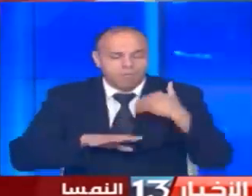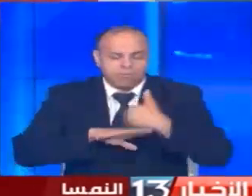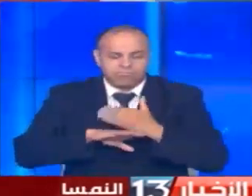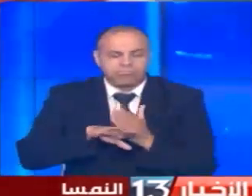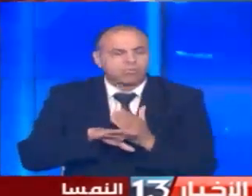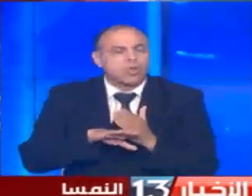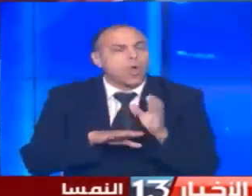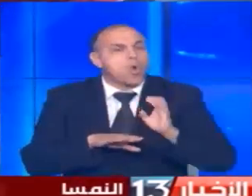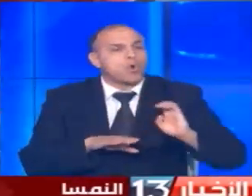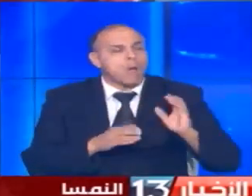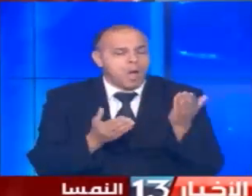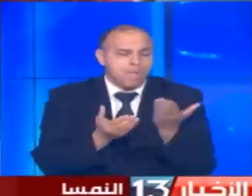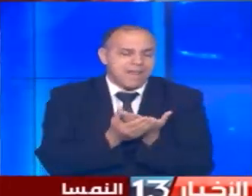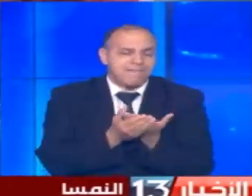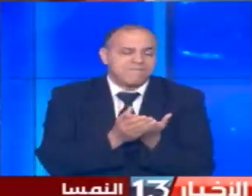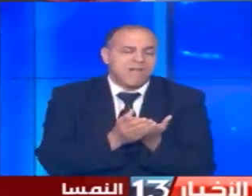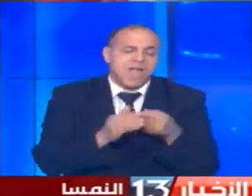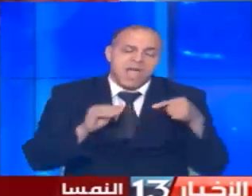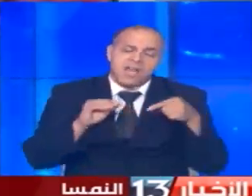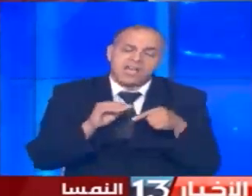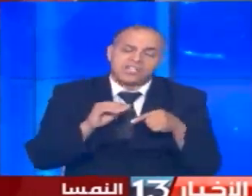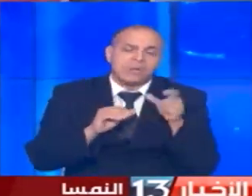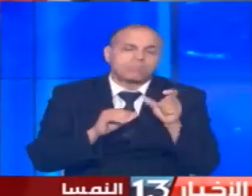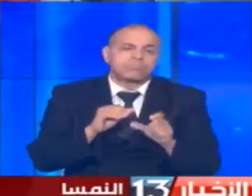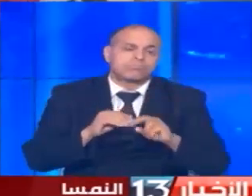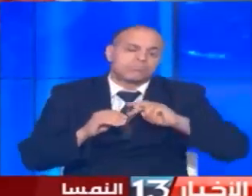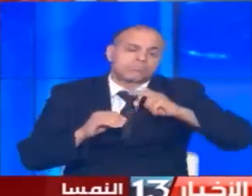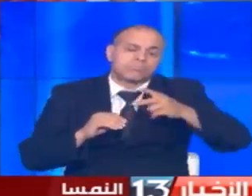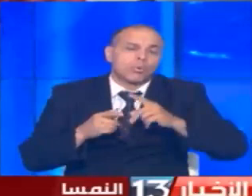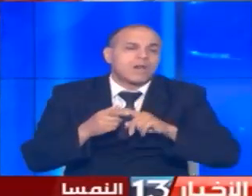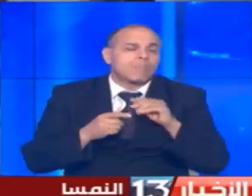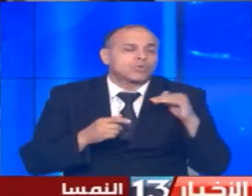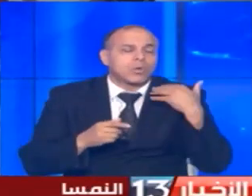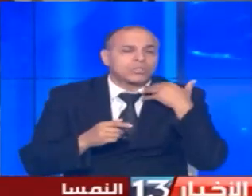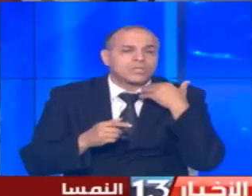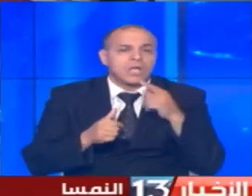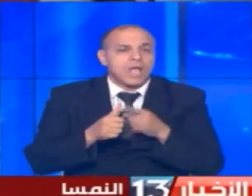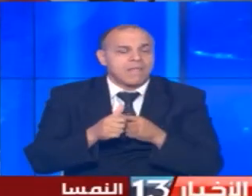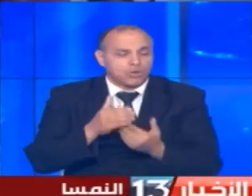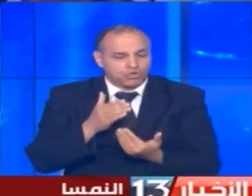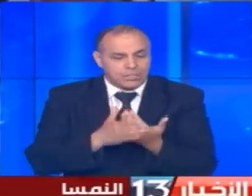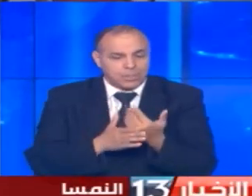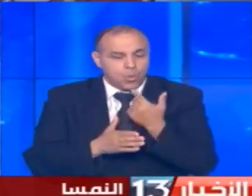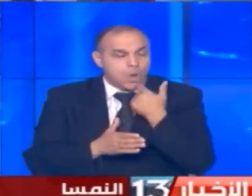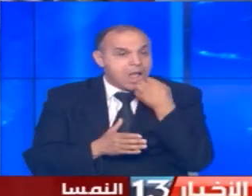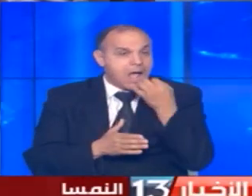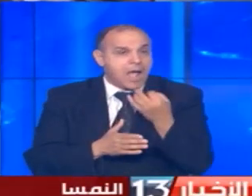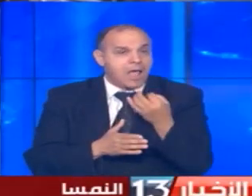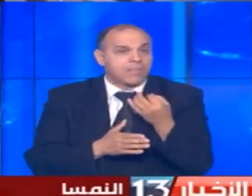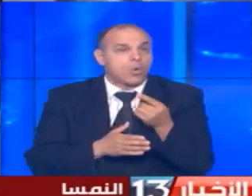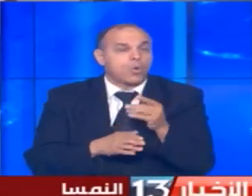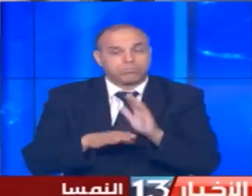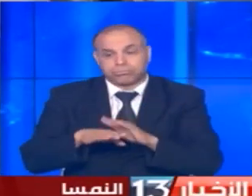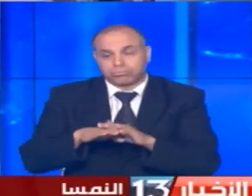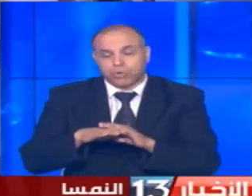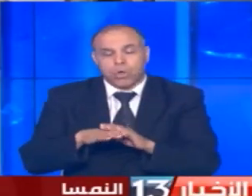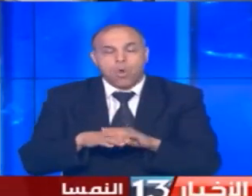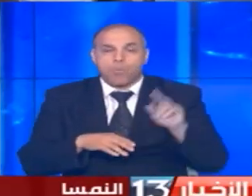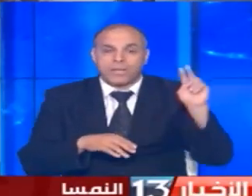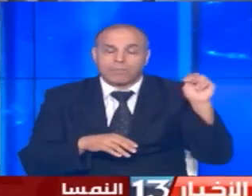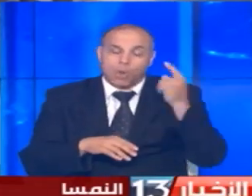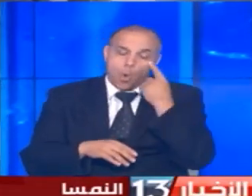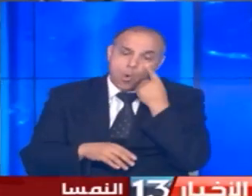الأوروبي حول ملف الهجرة تقابله في الضفة الأخرى من المتوسط ظواهر جديدة طفت على السطح، حذرت منها الأمم